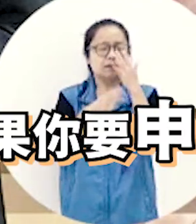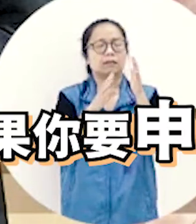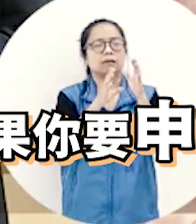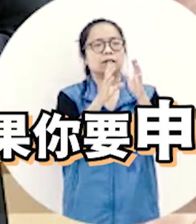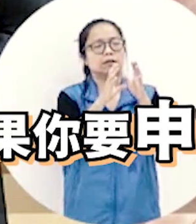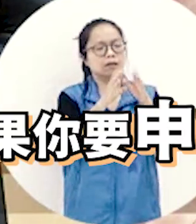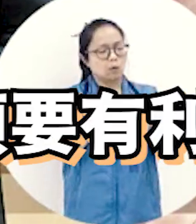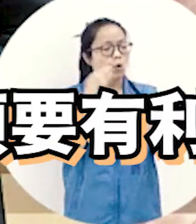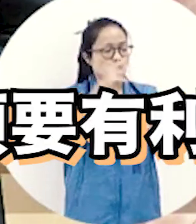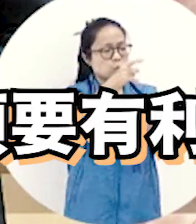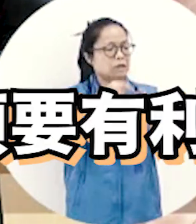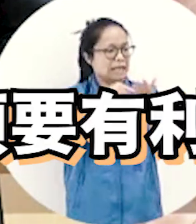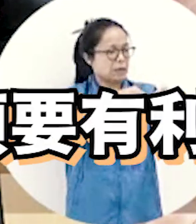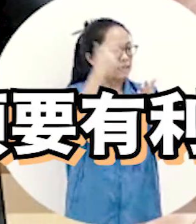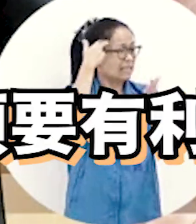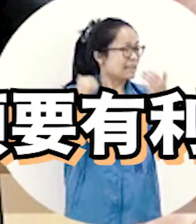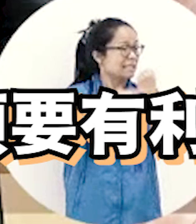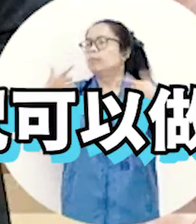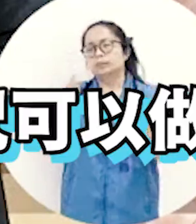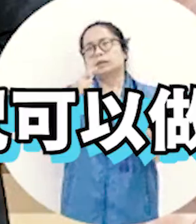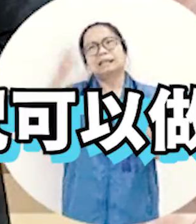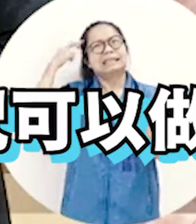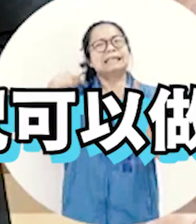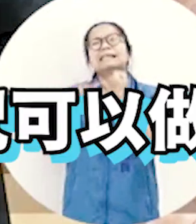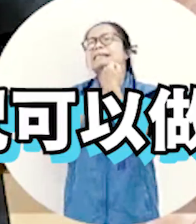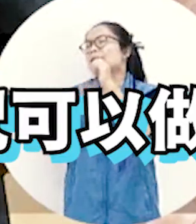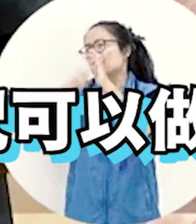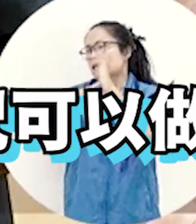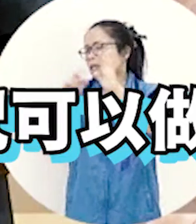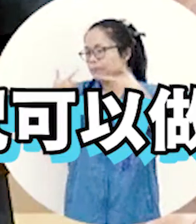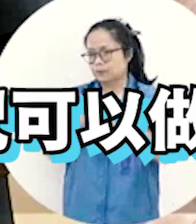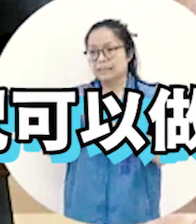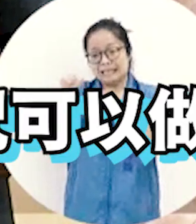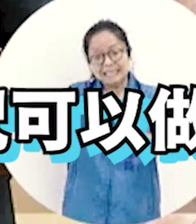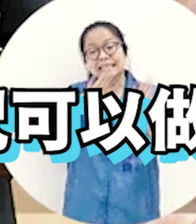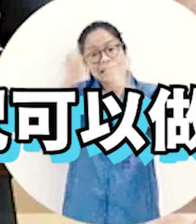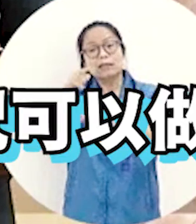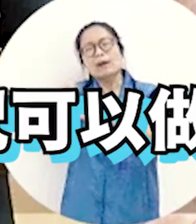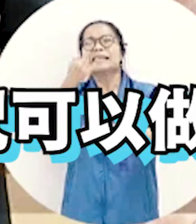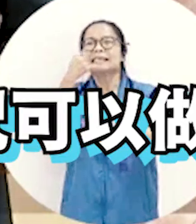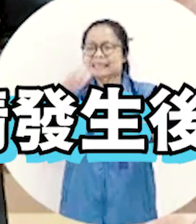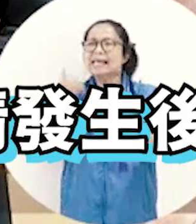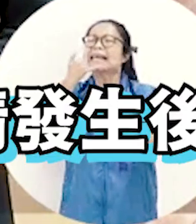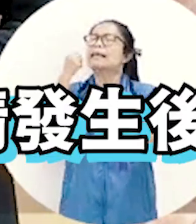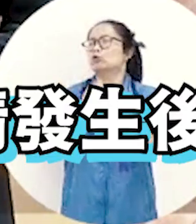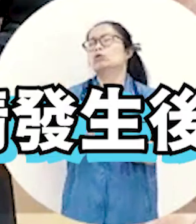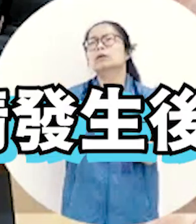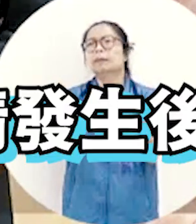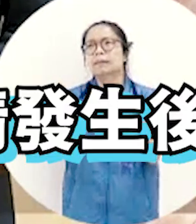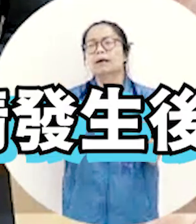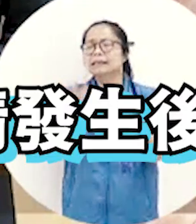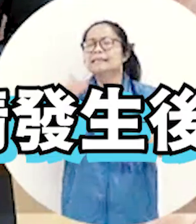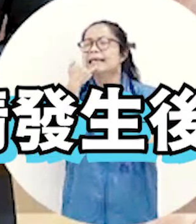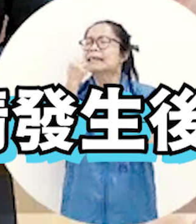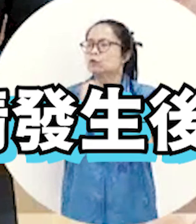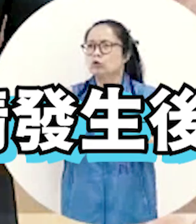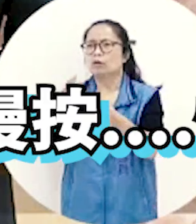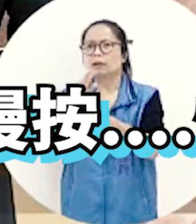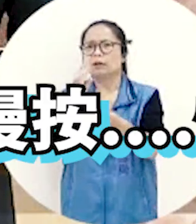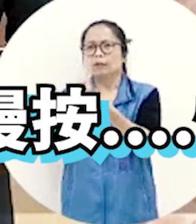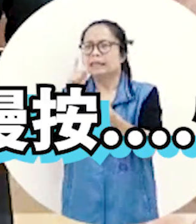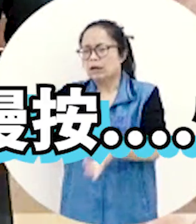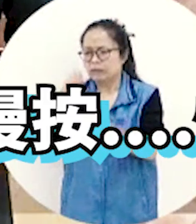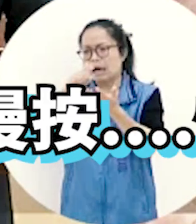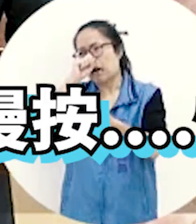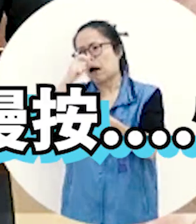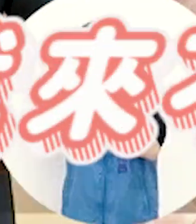如果你要申请市县，你必须要有利益存在。 但现在的状况可以做的事情是什么？我们等到事发生之后，我们再去想说，好，